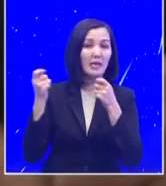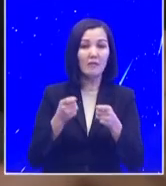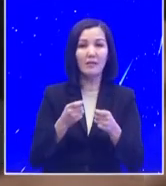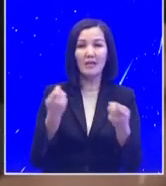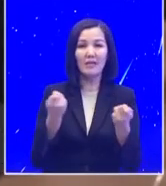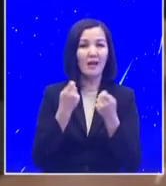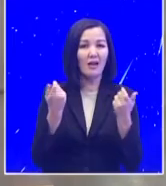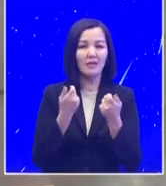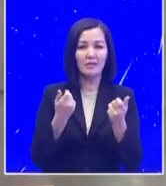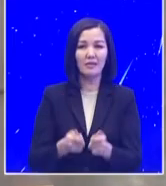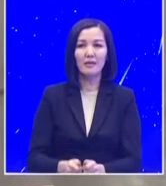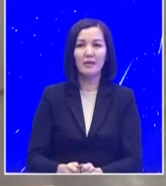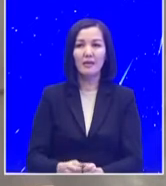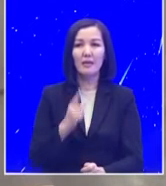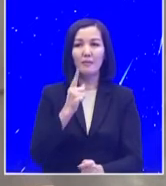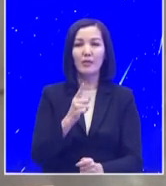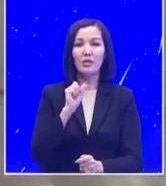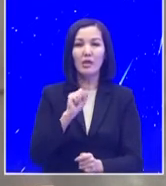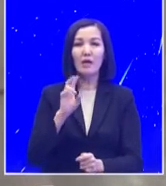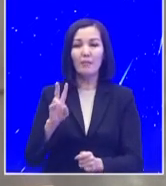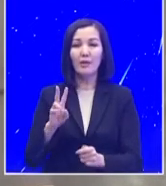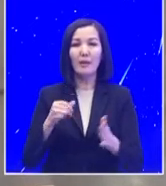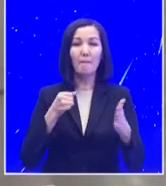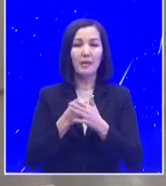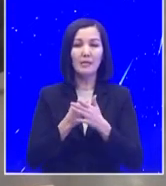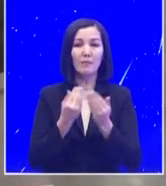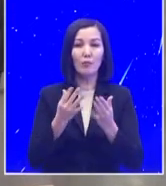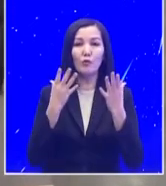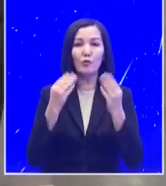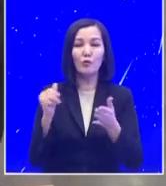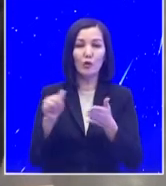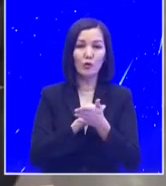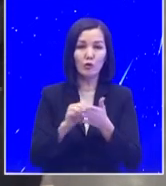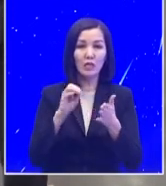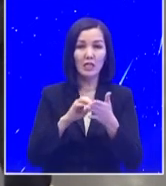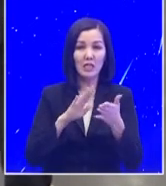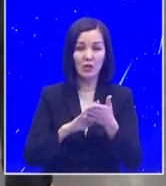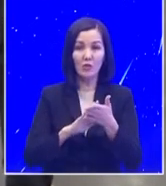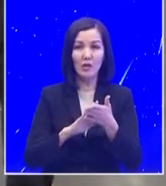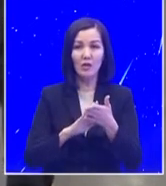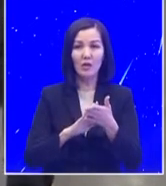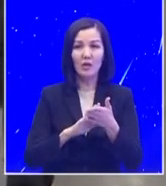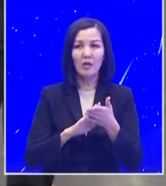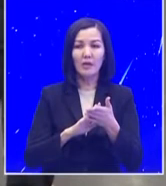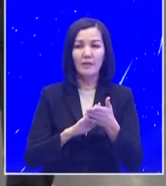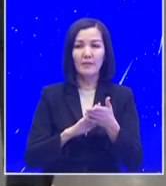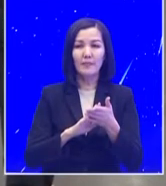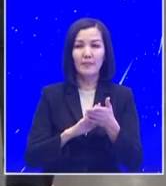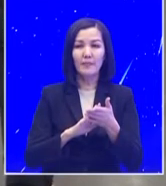әзірге жоқ. 1 ақпаннан бастап қазір кезге дейін құжаттарды тіркеуге, көліктік